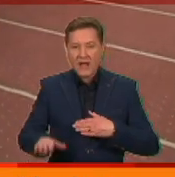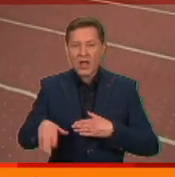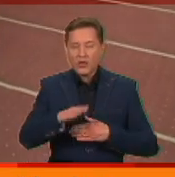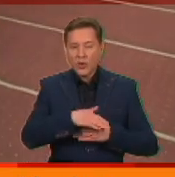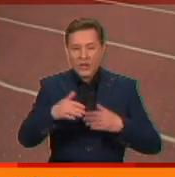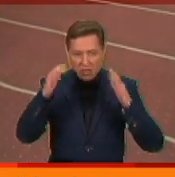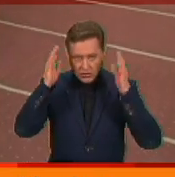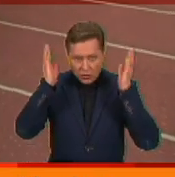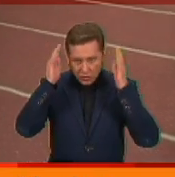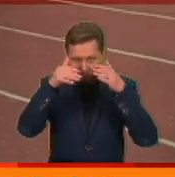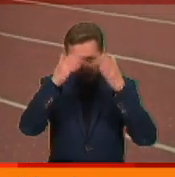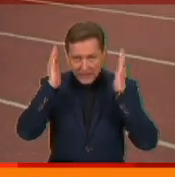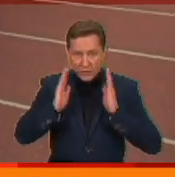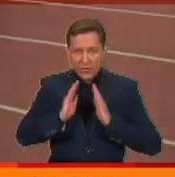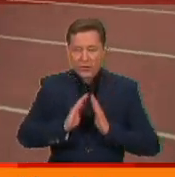покритою головою.